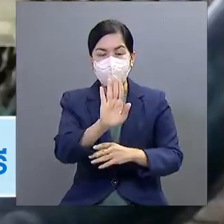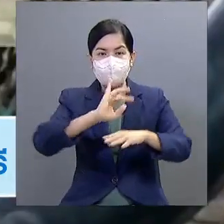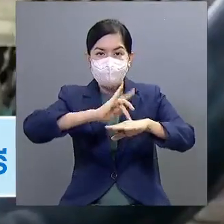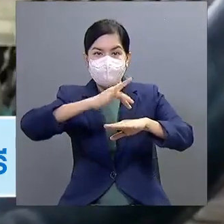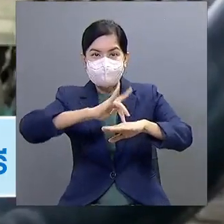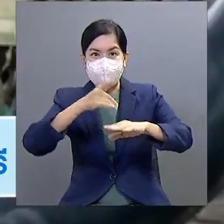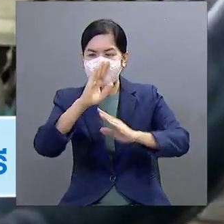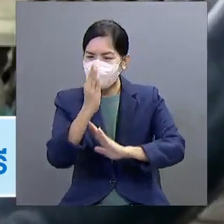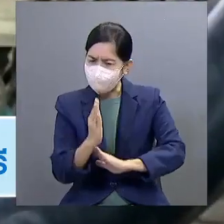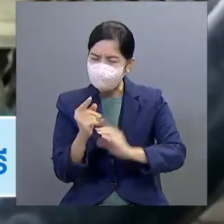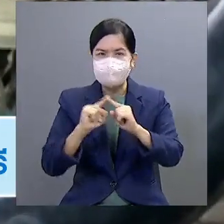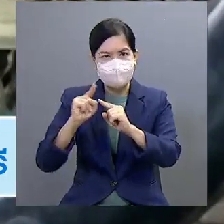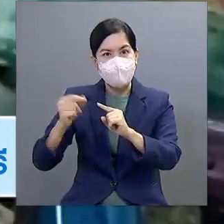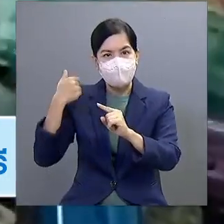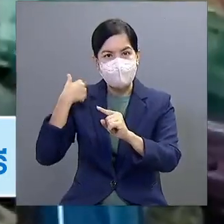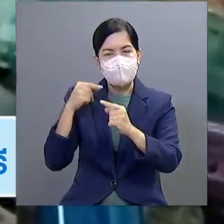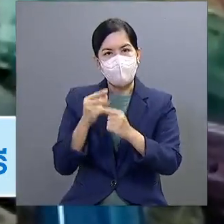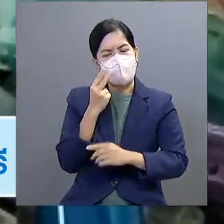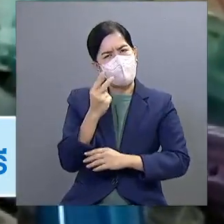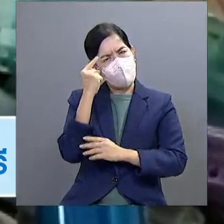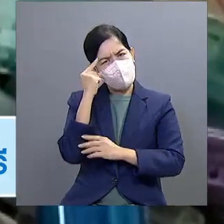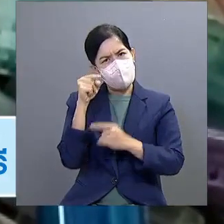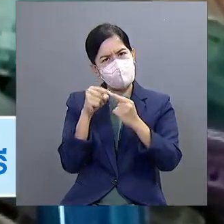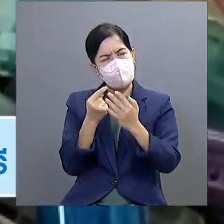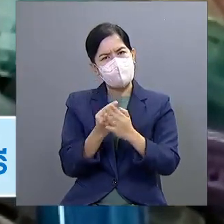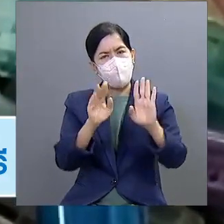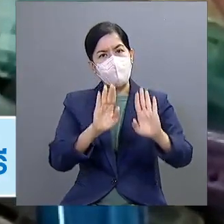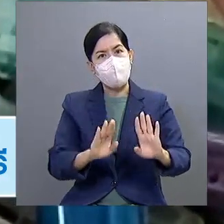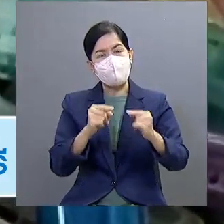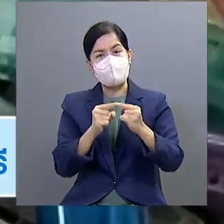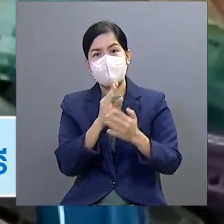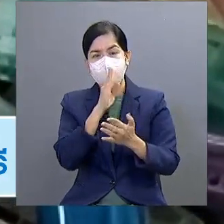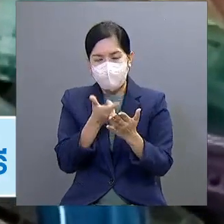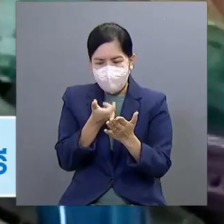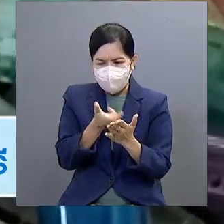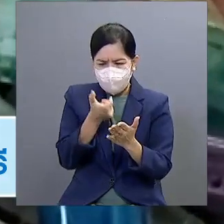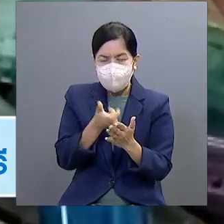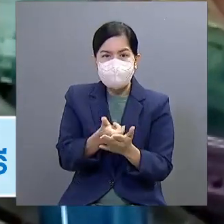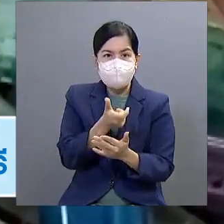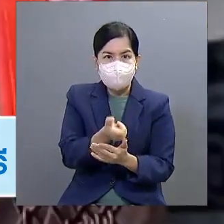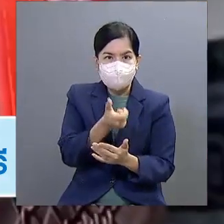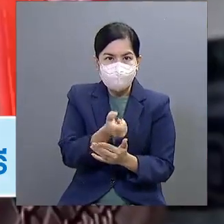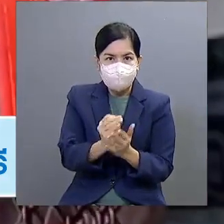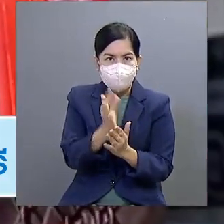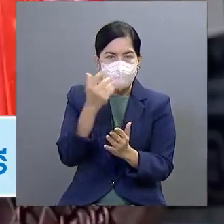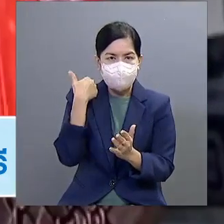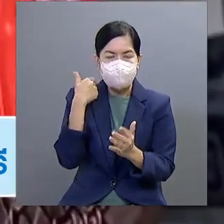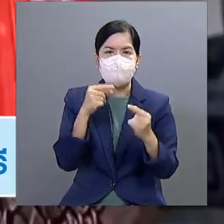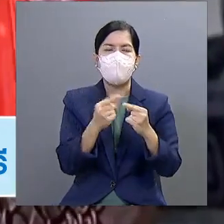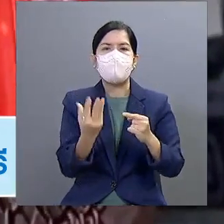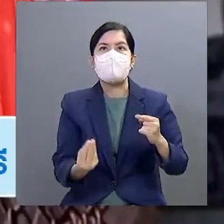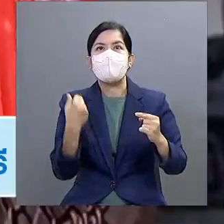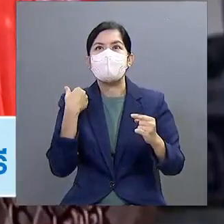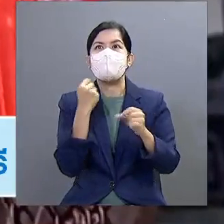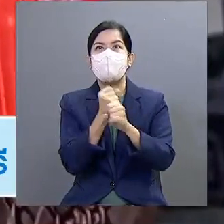ช็กเนี่ยมันเหลือน่าจะใช้งานอย่างอื่นได้ก็เลยเอาไฟแช็กที่ใช้แล้วเนี่ยละค่ะมาเพิ่มมูลค่าด้วยการประดิษฐ์เป็นโคมไฟทำขายอยู่